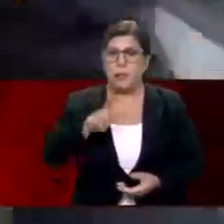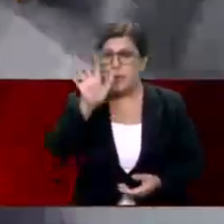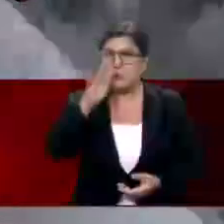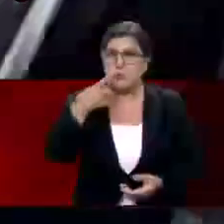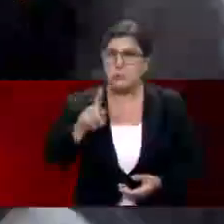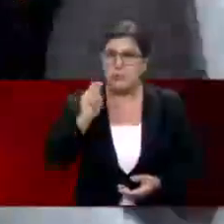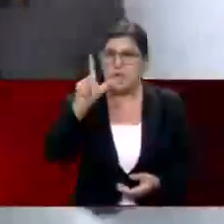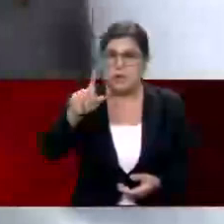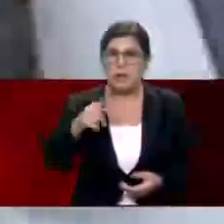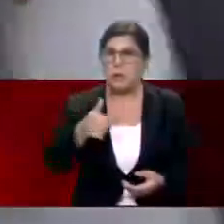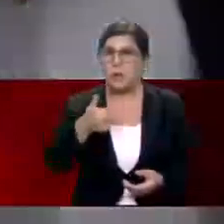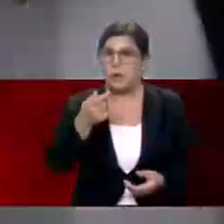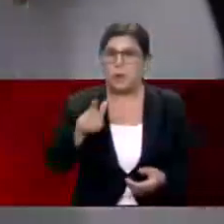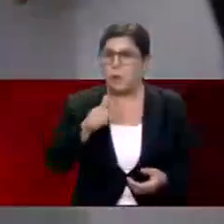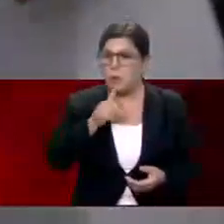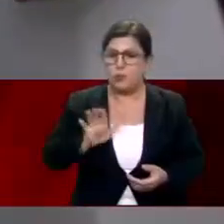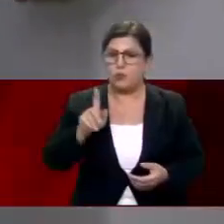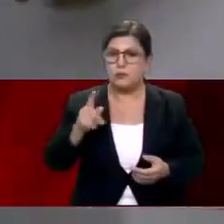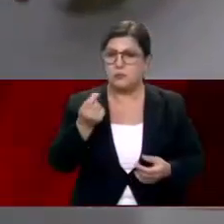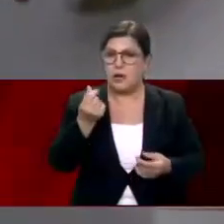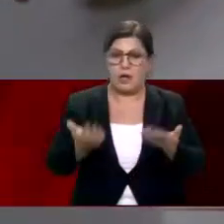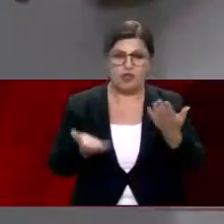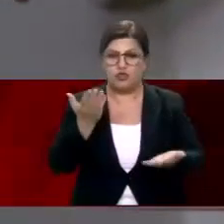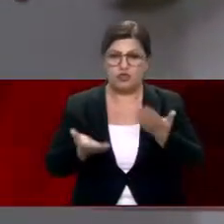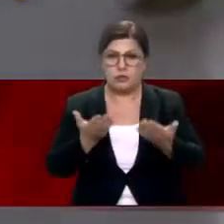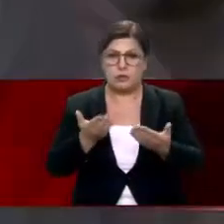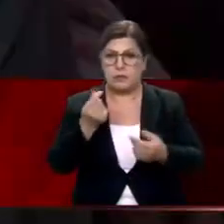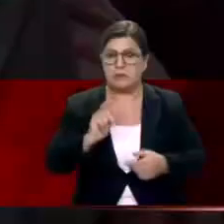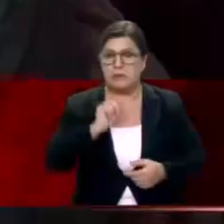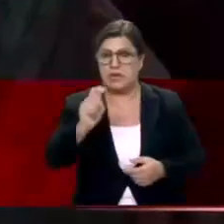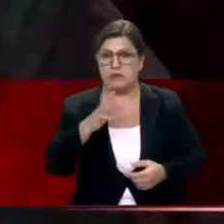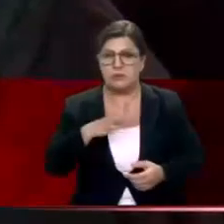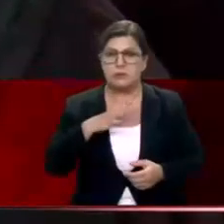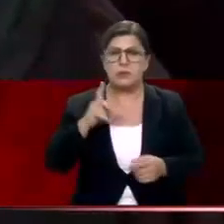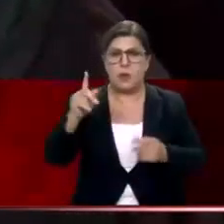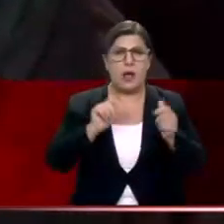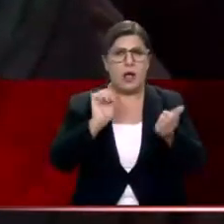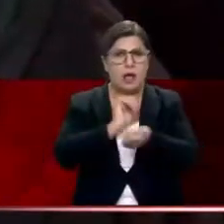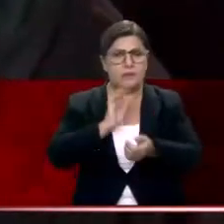karşılığında oğlunu öldürttüğü iddia ettiği iş ortağının da yargılanmasını istiyor Onun da içeri girmesini istiyorum